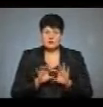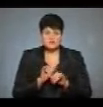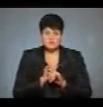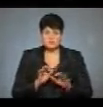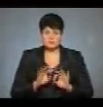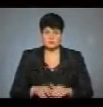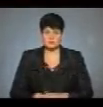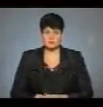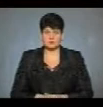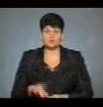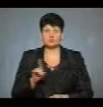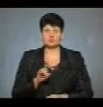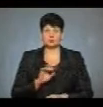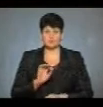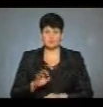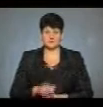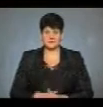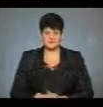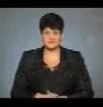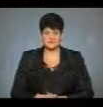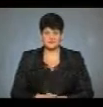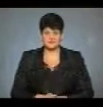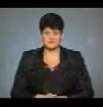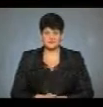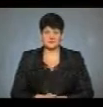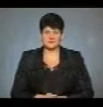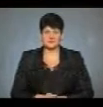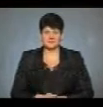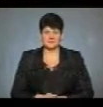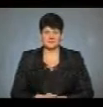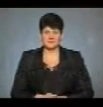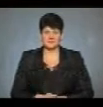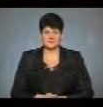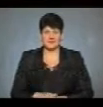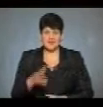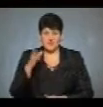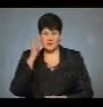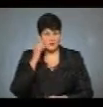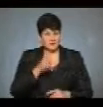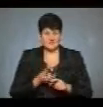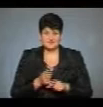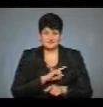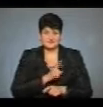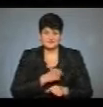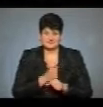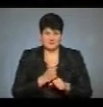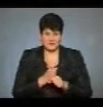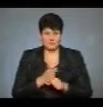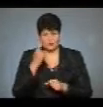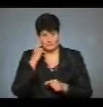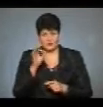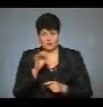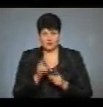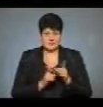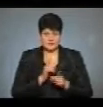пояснити? Що пояснити? Дякую. Ігорович, я вважаю, що ви запрацювали на тій посаді, подумайте про зміну роботи, я вам